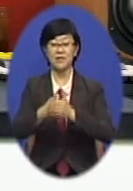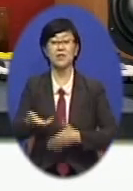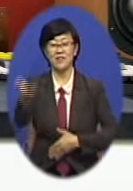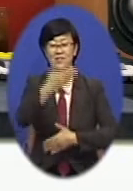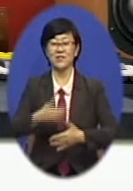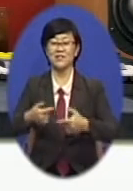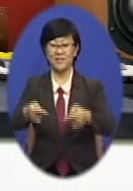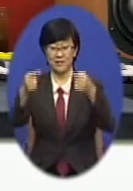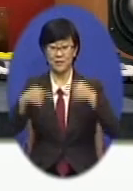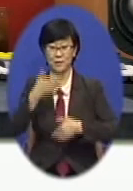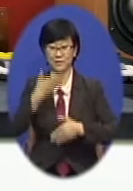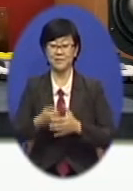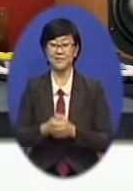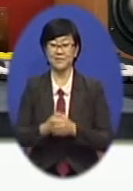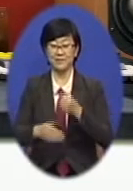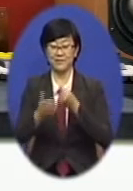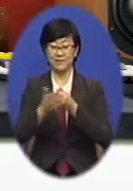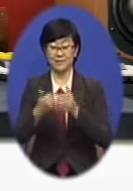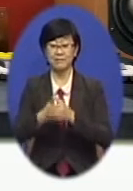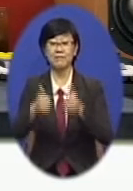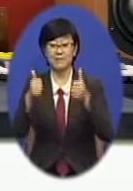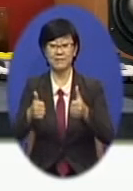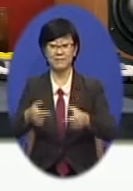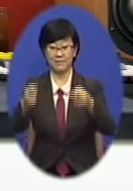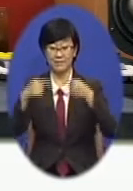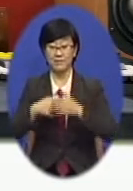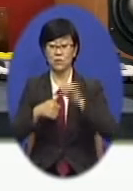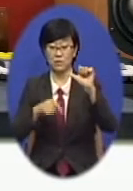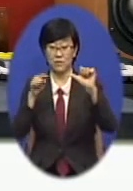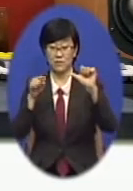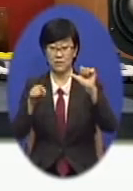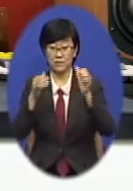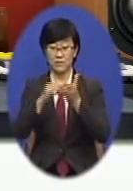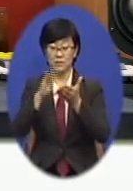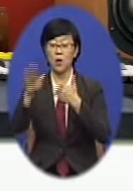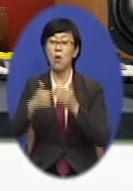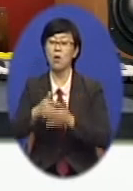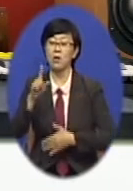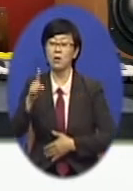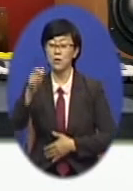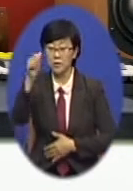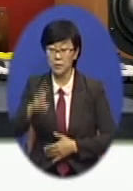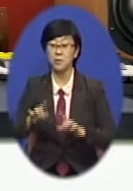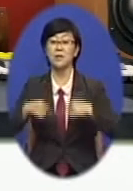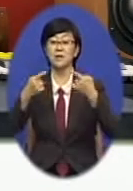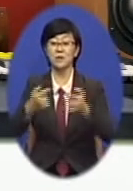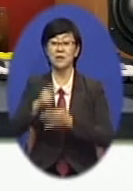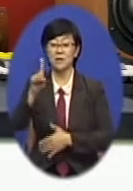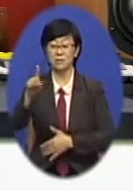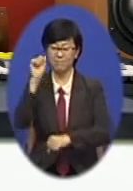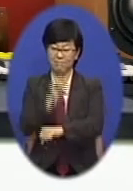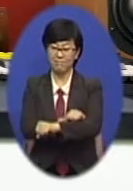시청자 참여입니다. 참여니까요. 심사 참여예요. 5번 누르시고 아 1번 참 잘했다. 그러면